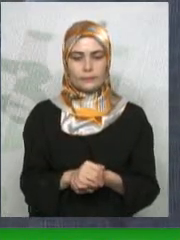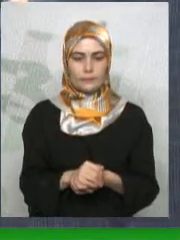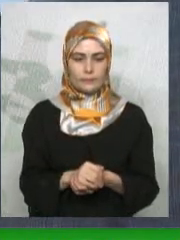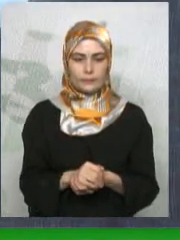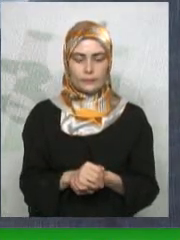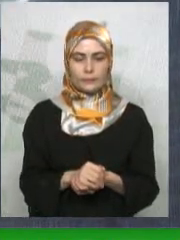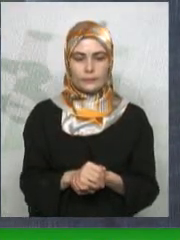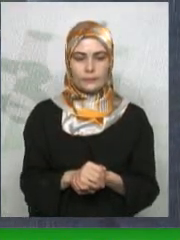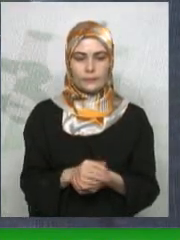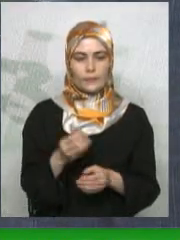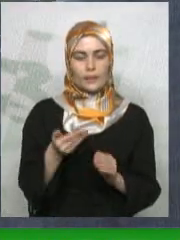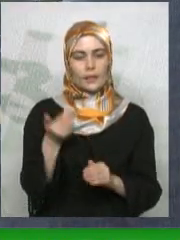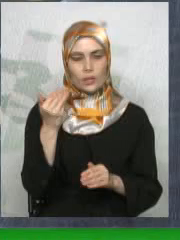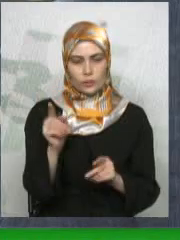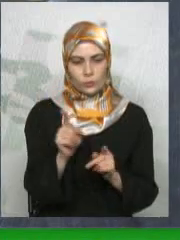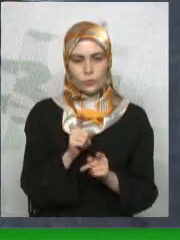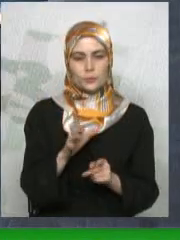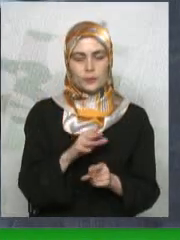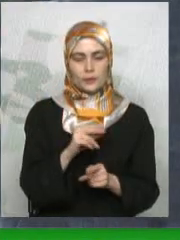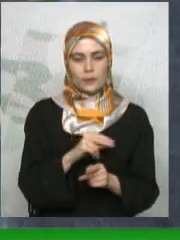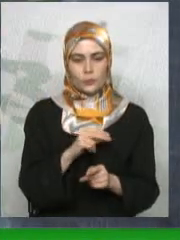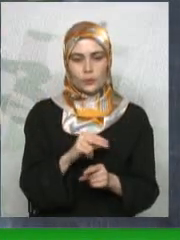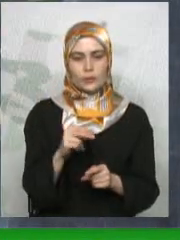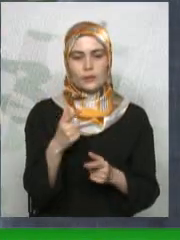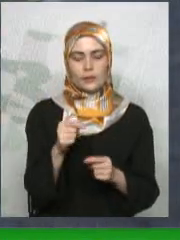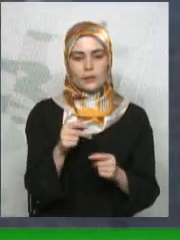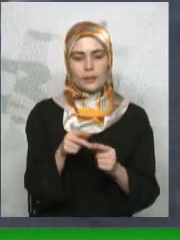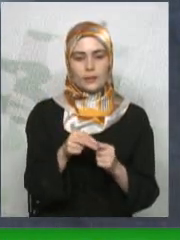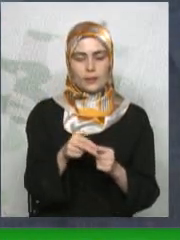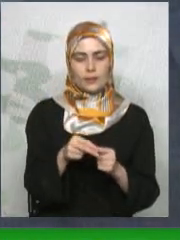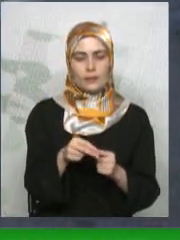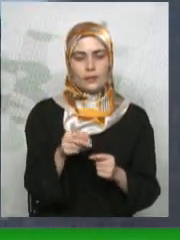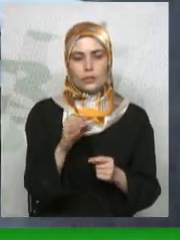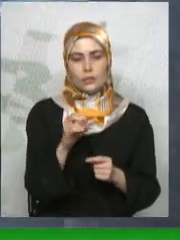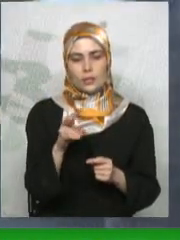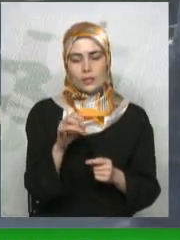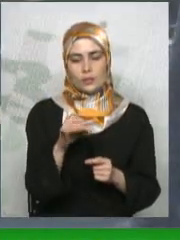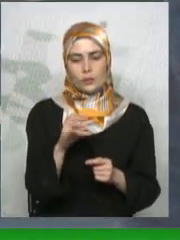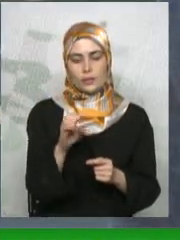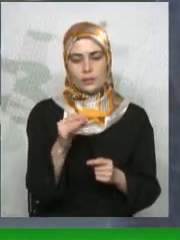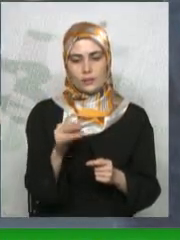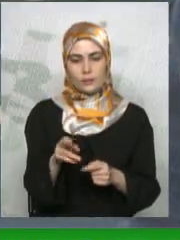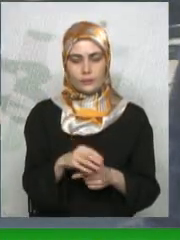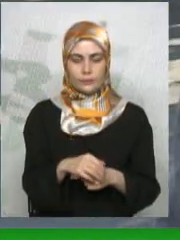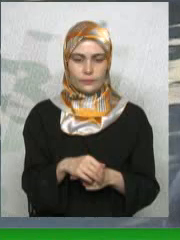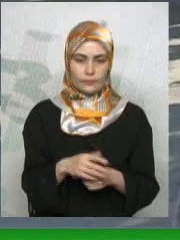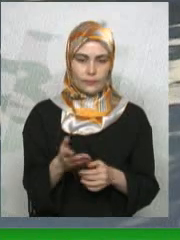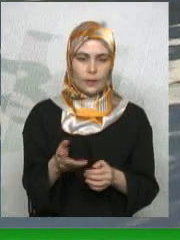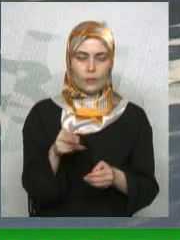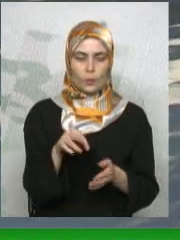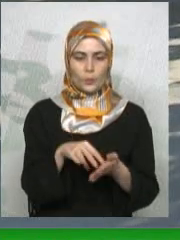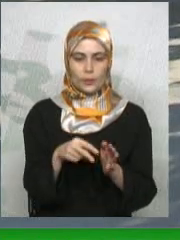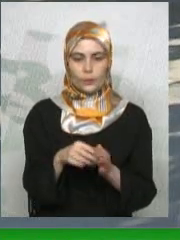Ранее проводились рядом с железнодорожной станцией города Назрань. Вот систематически по плану